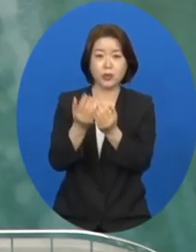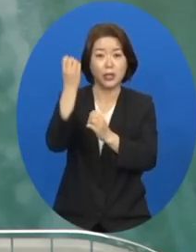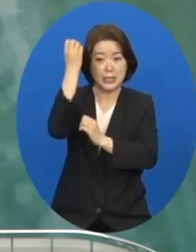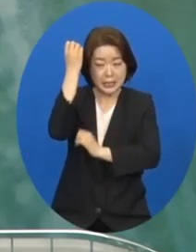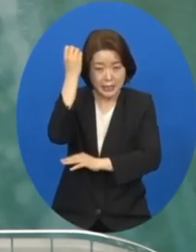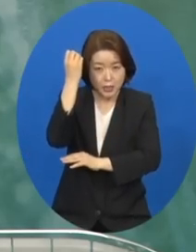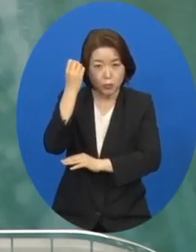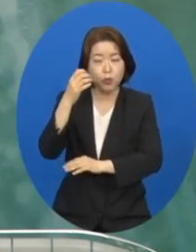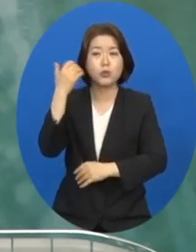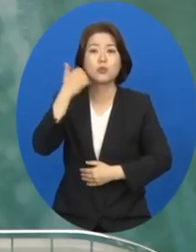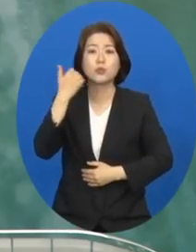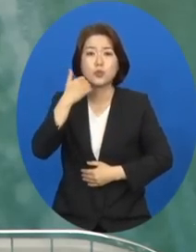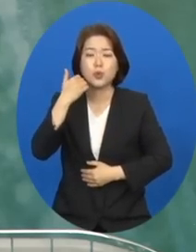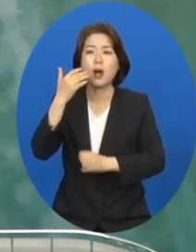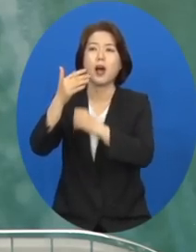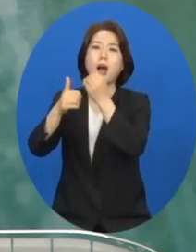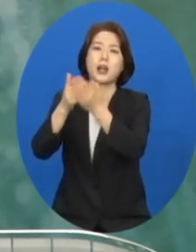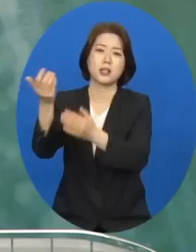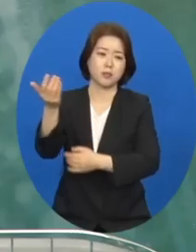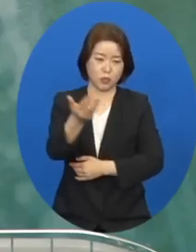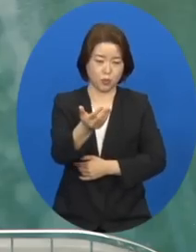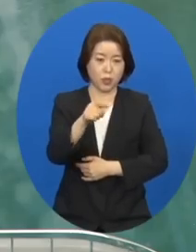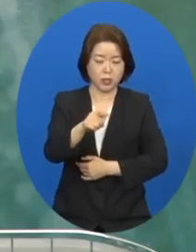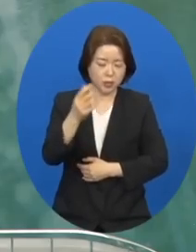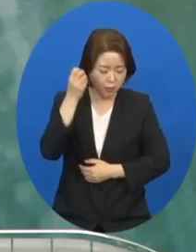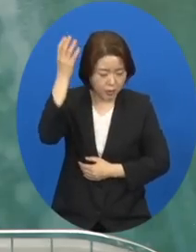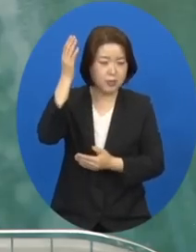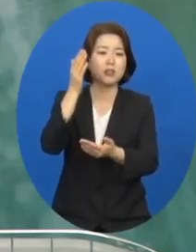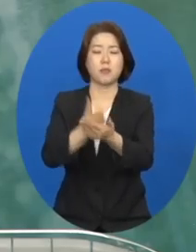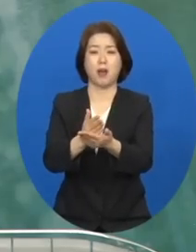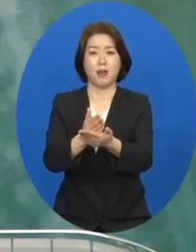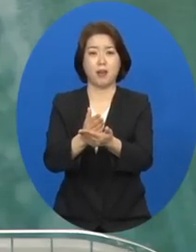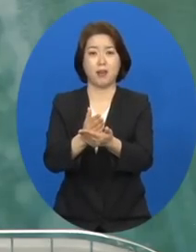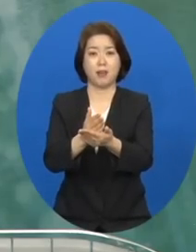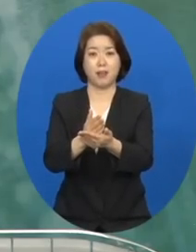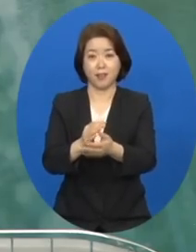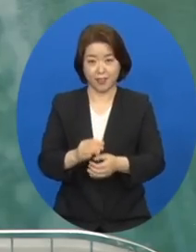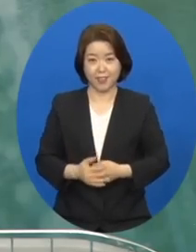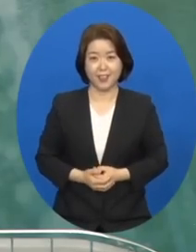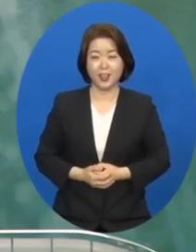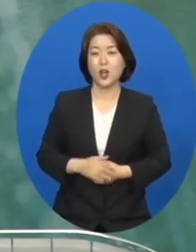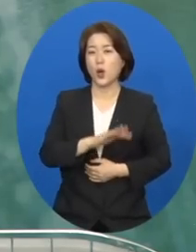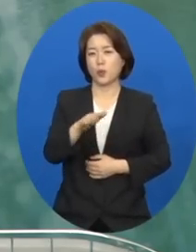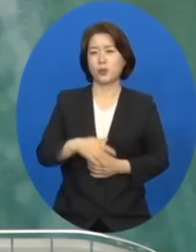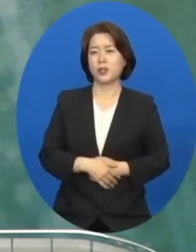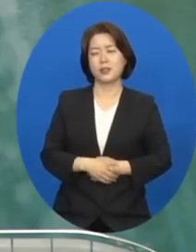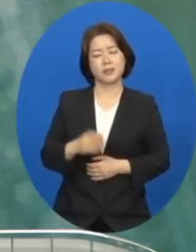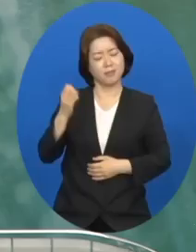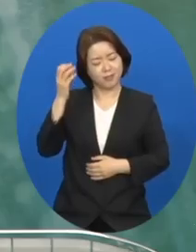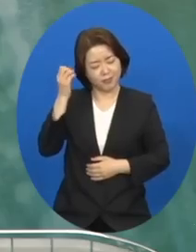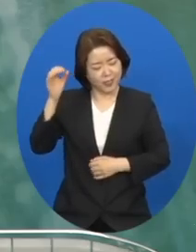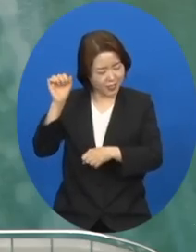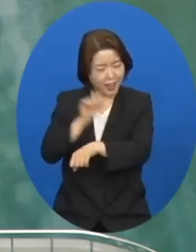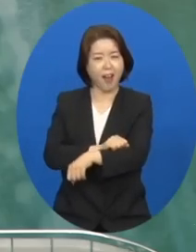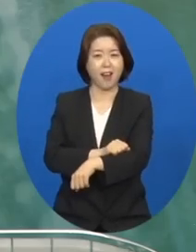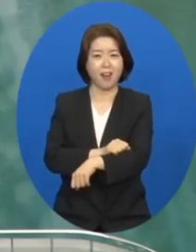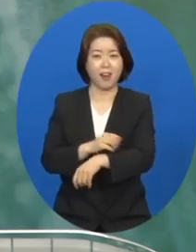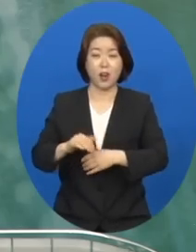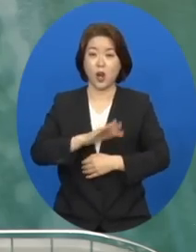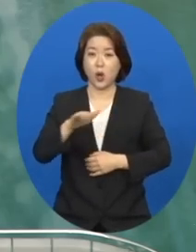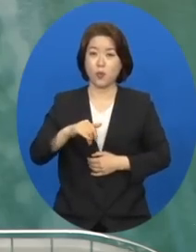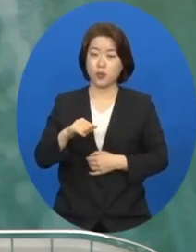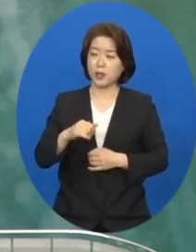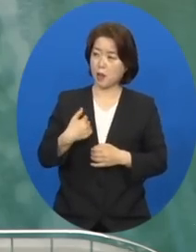하나님 이라는 겁니다 그것을 잊지 말라는 거예요 여러분 우리는 요 자주 있습니다 우리가 잘해서